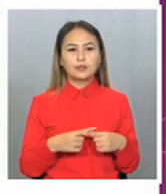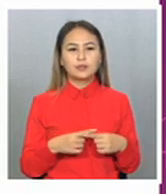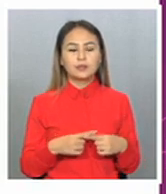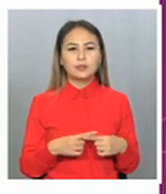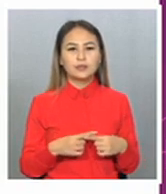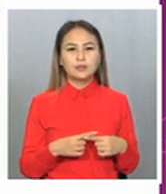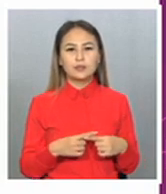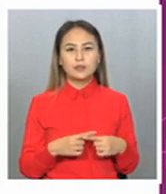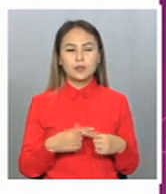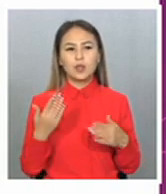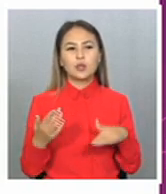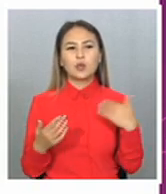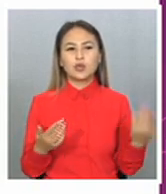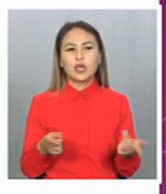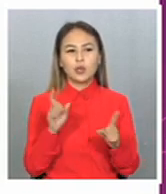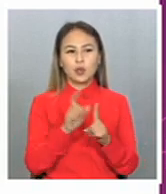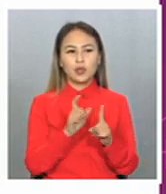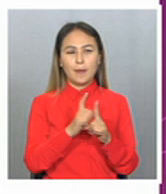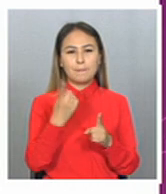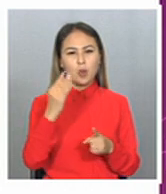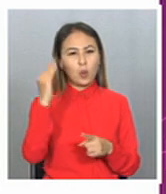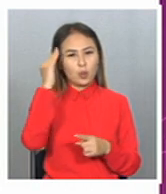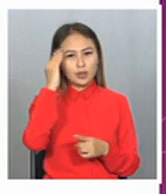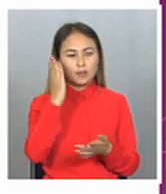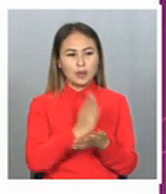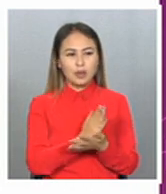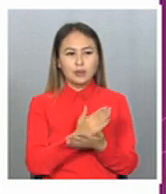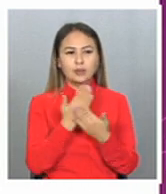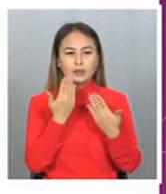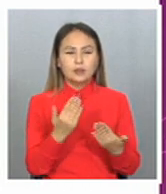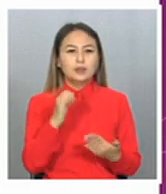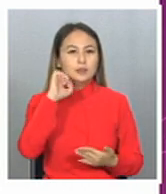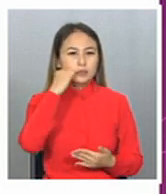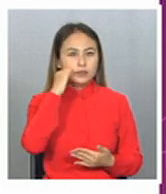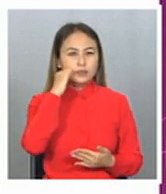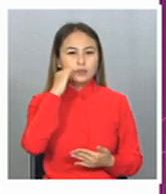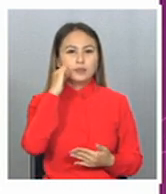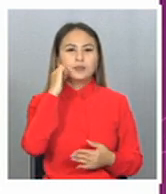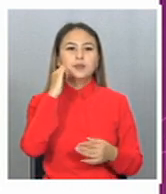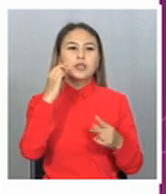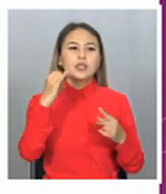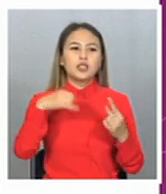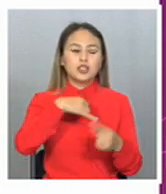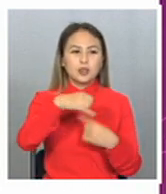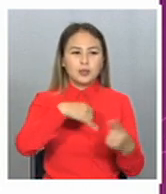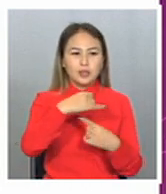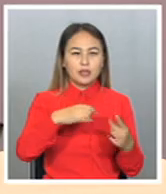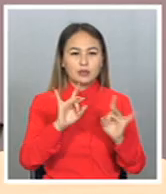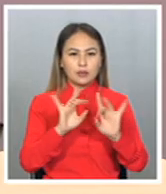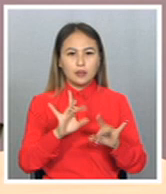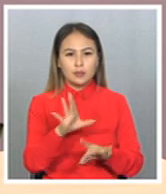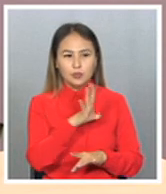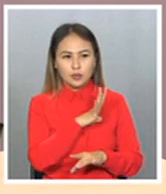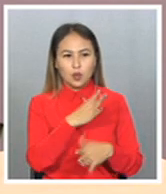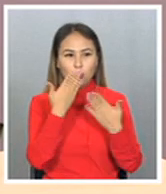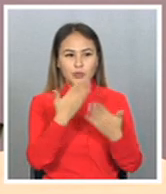Сол жақтағы сөйлемде бір ойды білдіріп тұр. Яғни әжесінің жіп иіргенін айтып тұр.